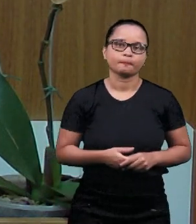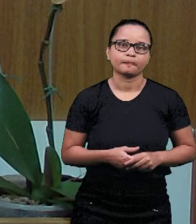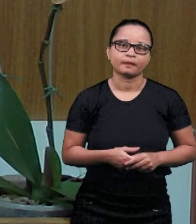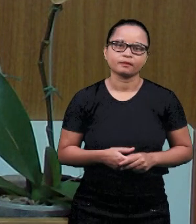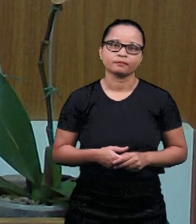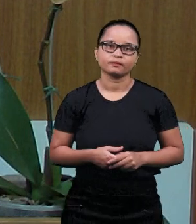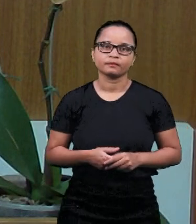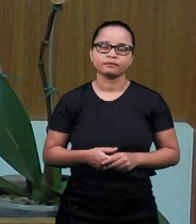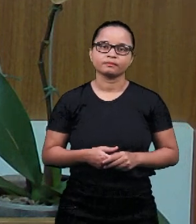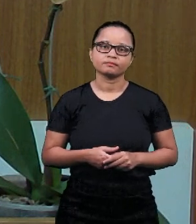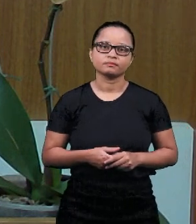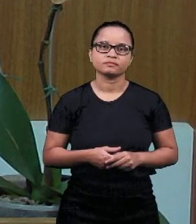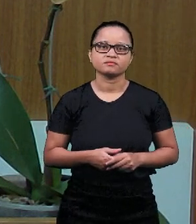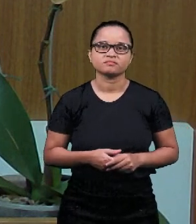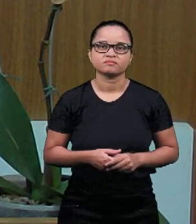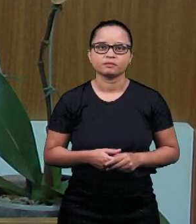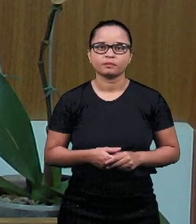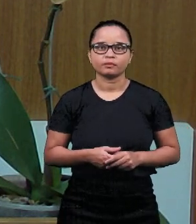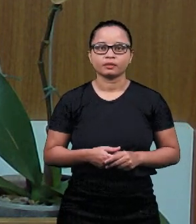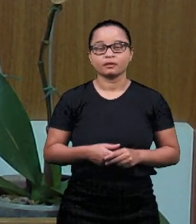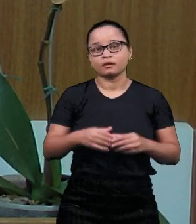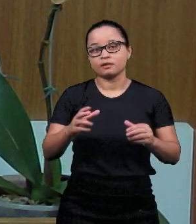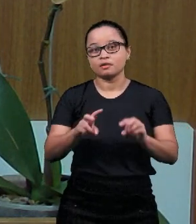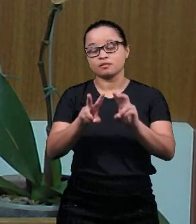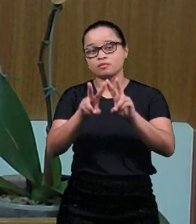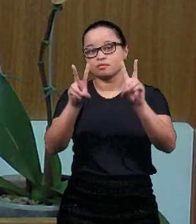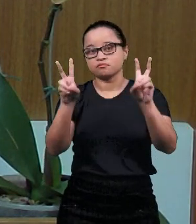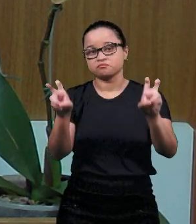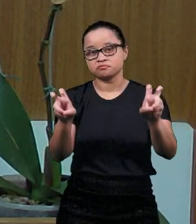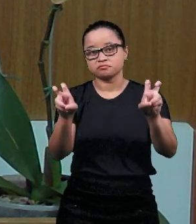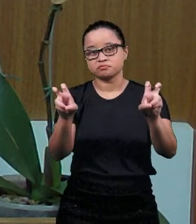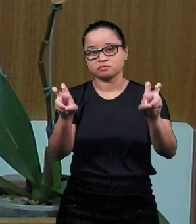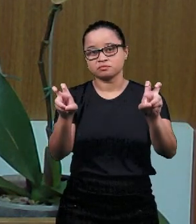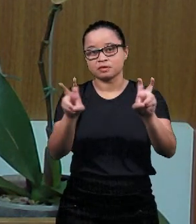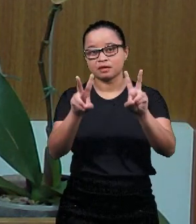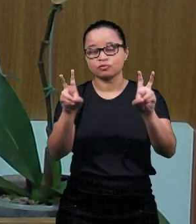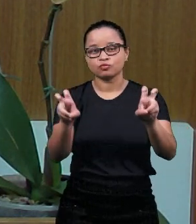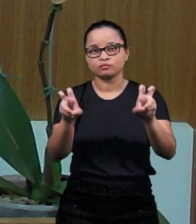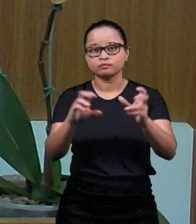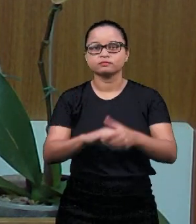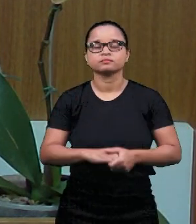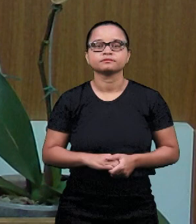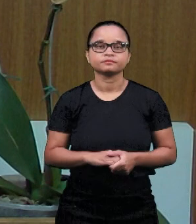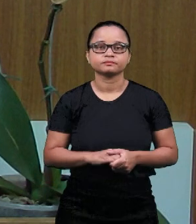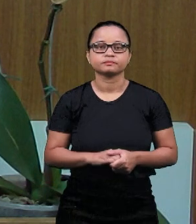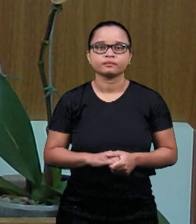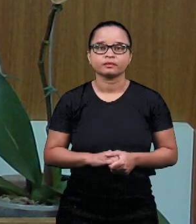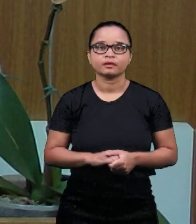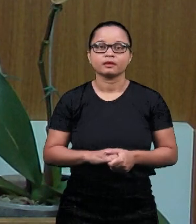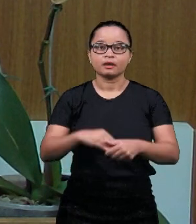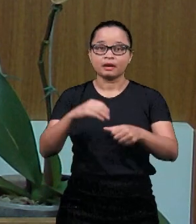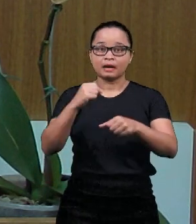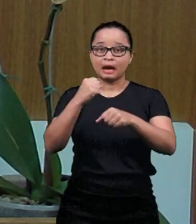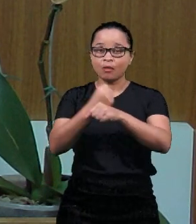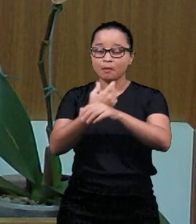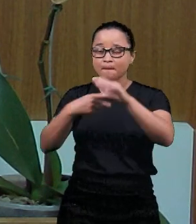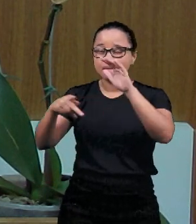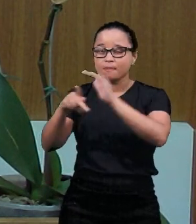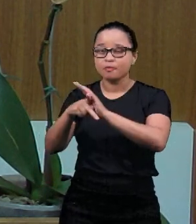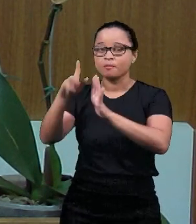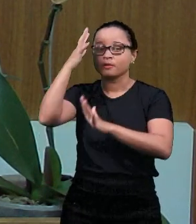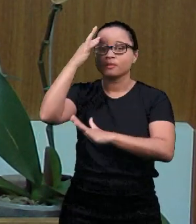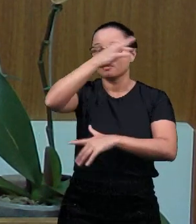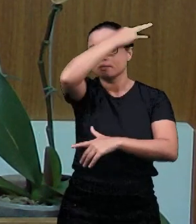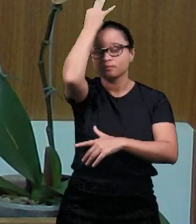tem sido ce sont des sujets qui attirent tout l'intérêt de l'œuvre du Saint-Esprit. Nous rappelons toujours à nos